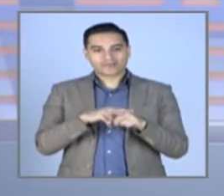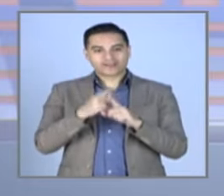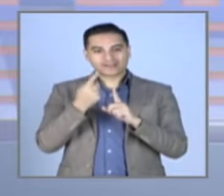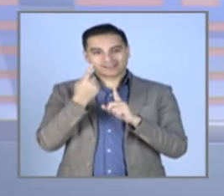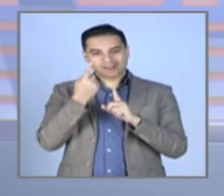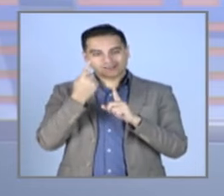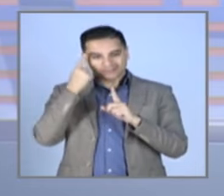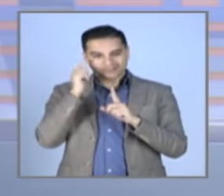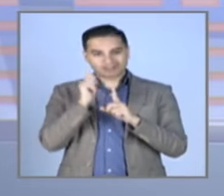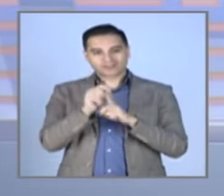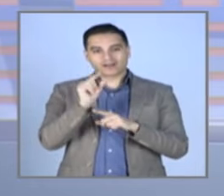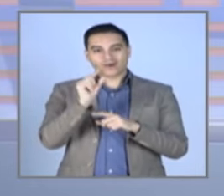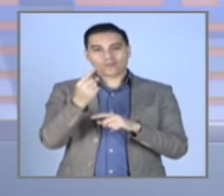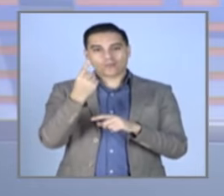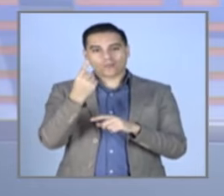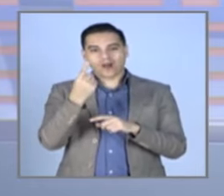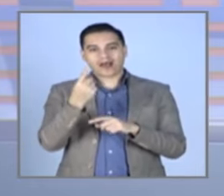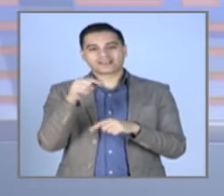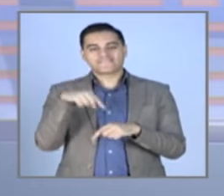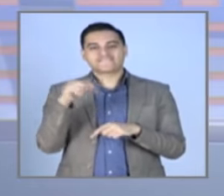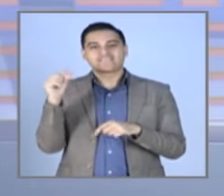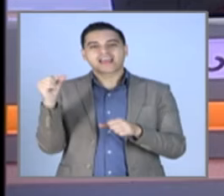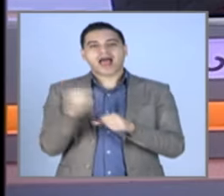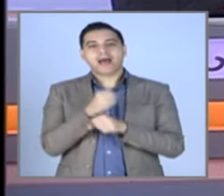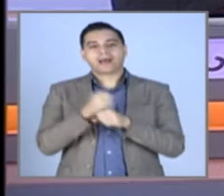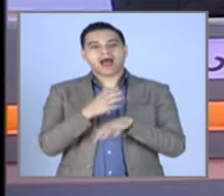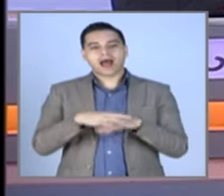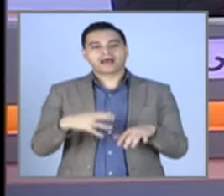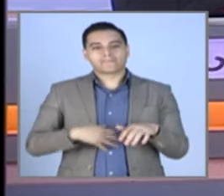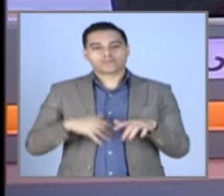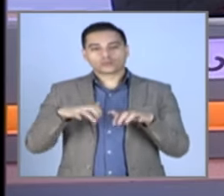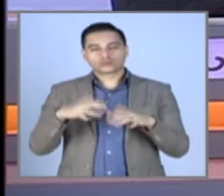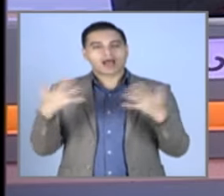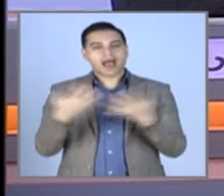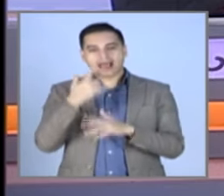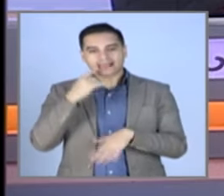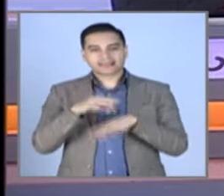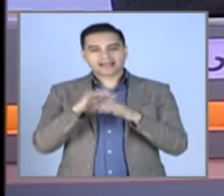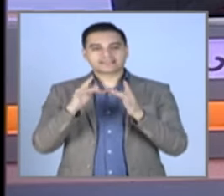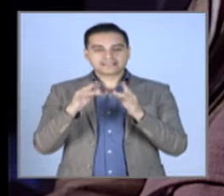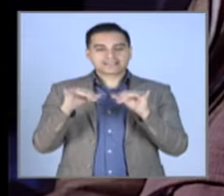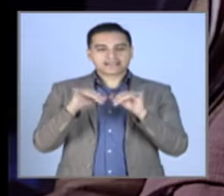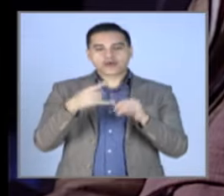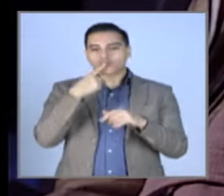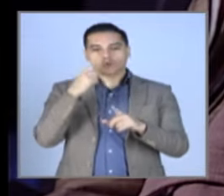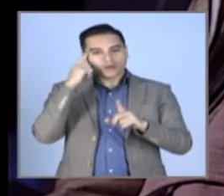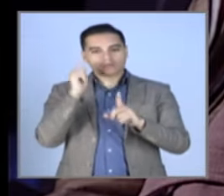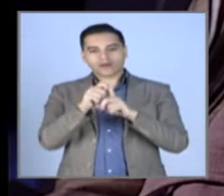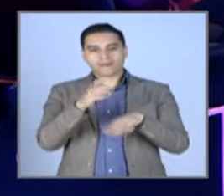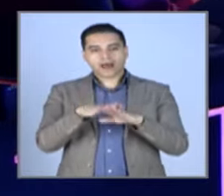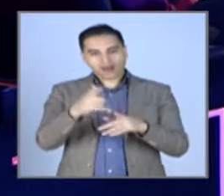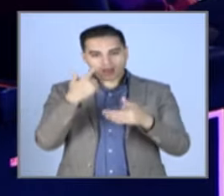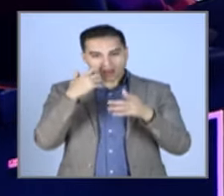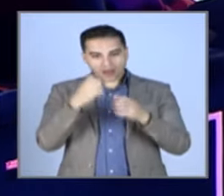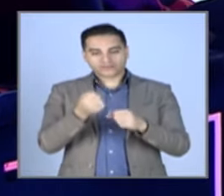واحدة نقولها في المجال ده لمستخدمي الانترنت نقول لهم ايه؟